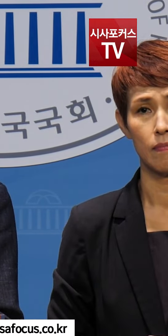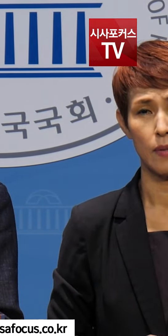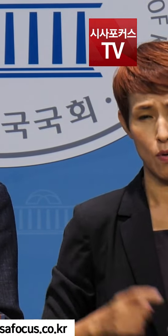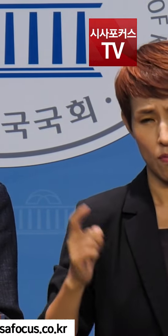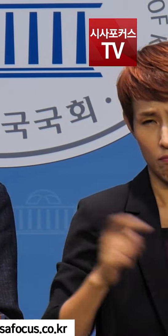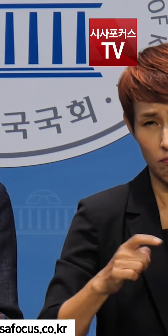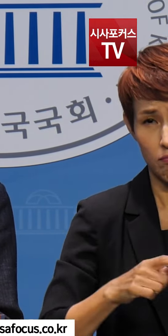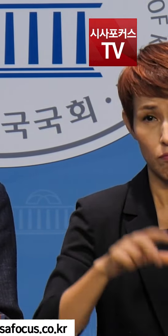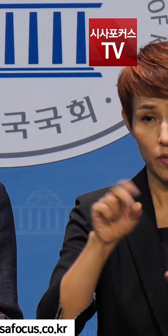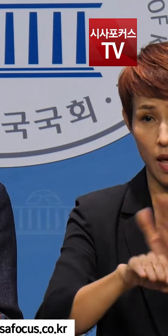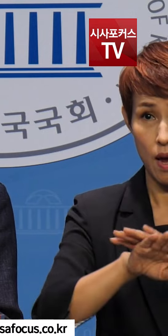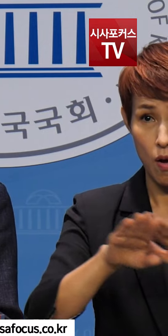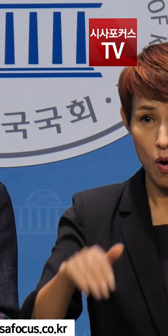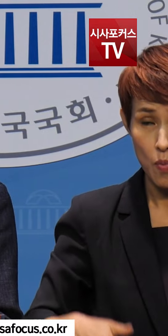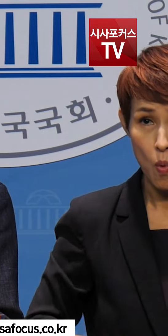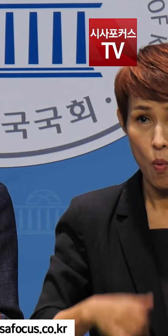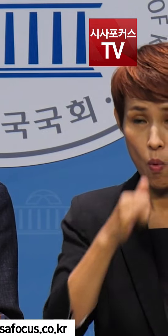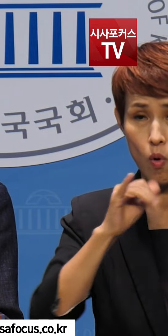시급히 해결해야 할